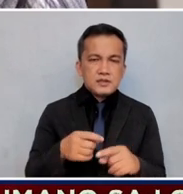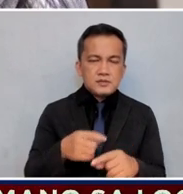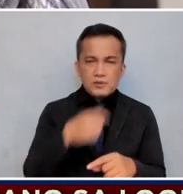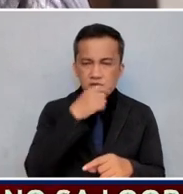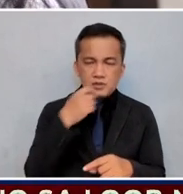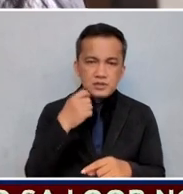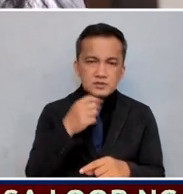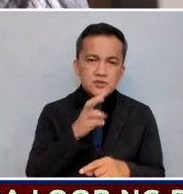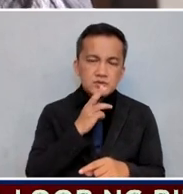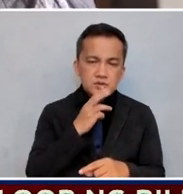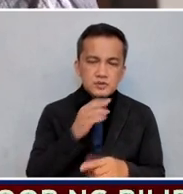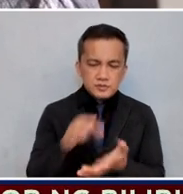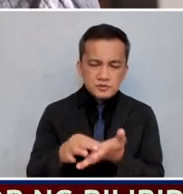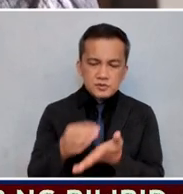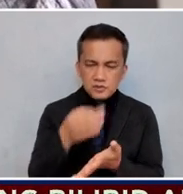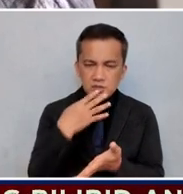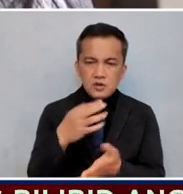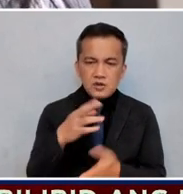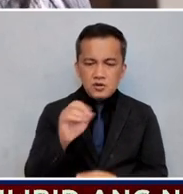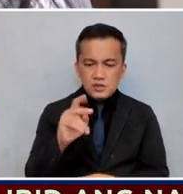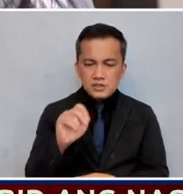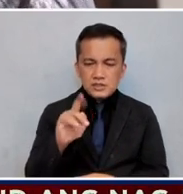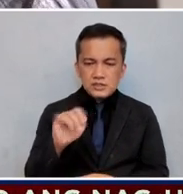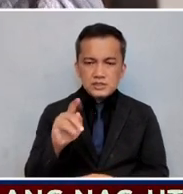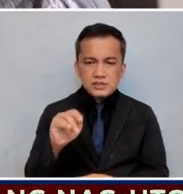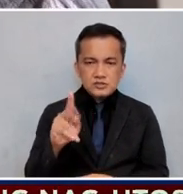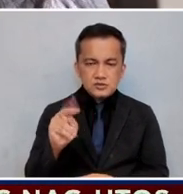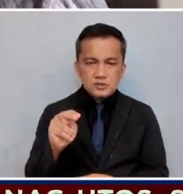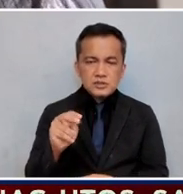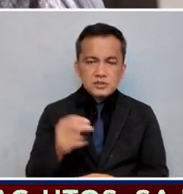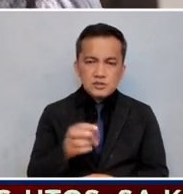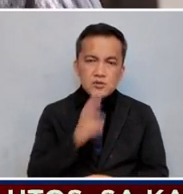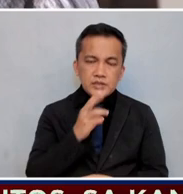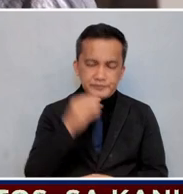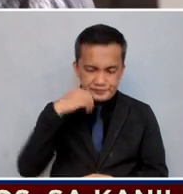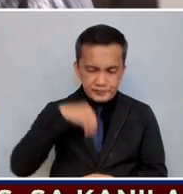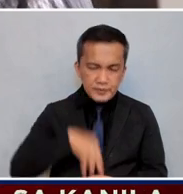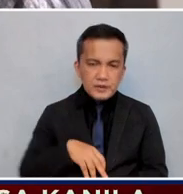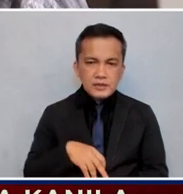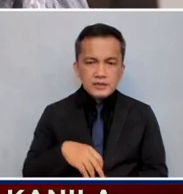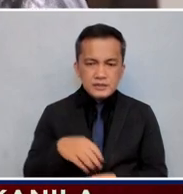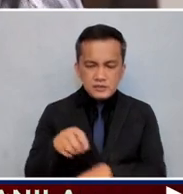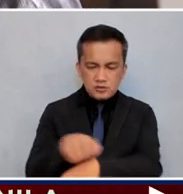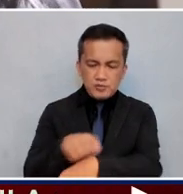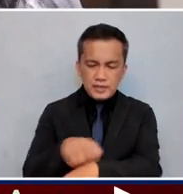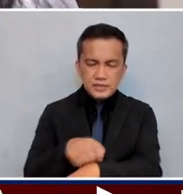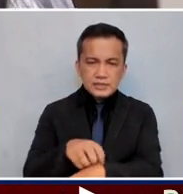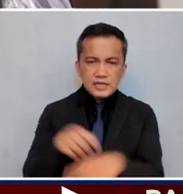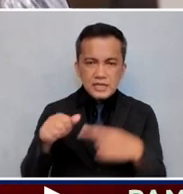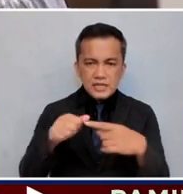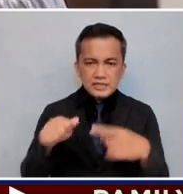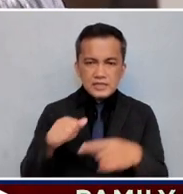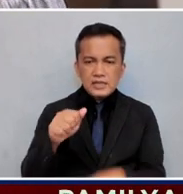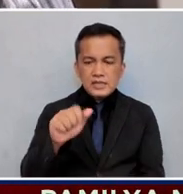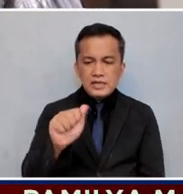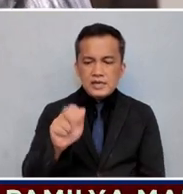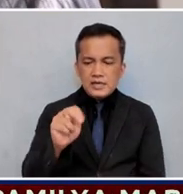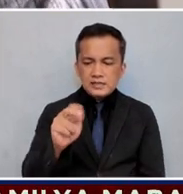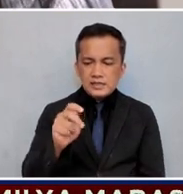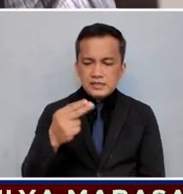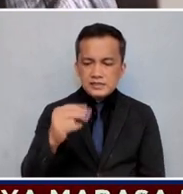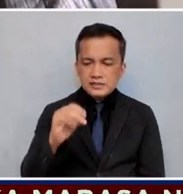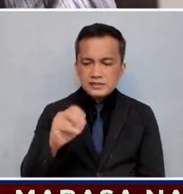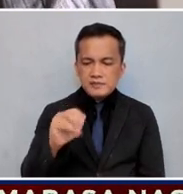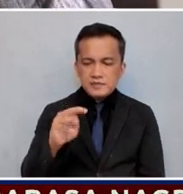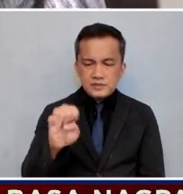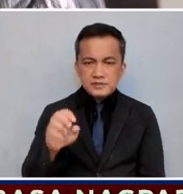oral rehydration solution para hydrated yung bata. And then kung medyo makate, pwede po yung mga antihistamine po na binibigay po sa